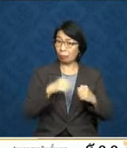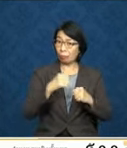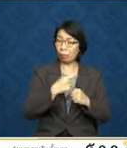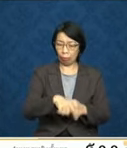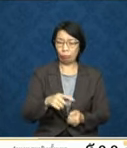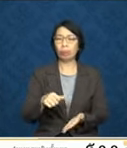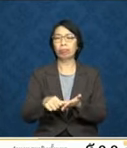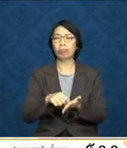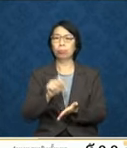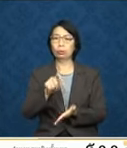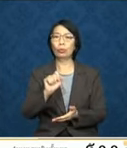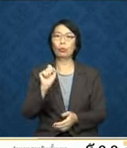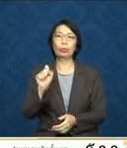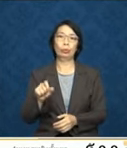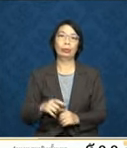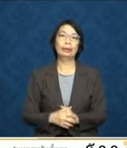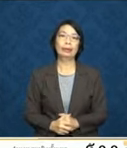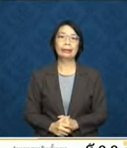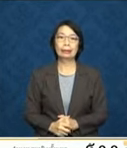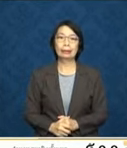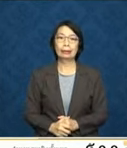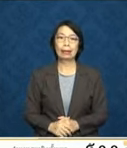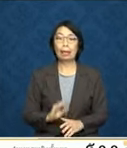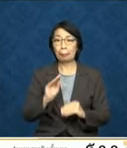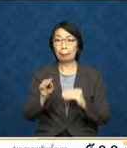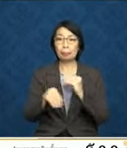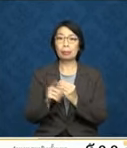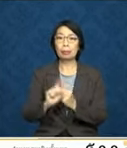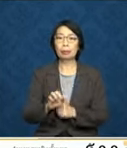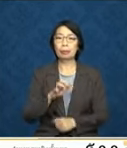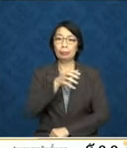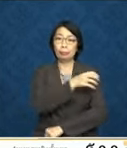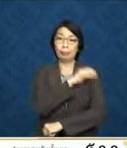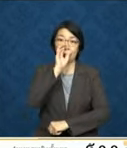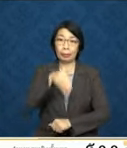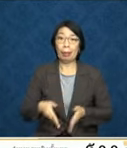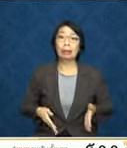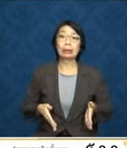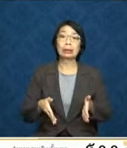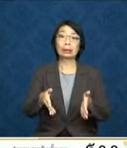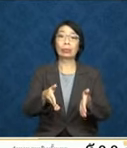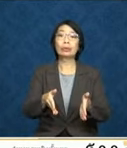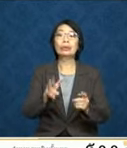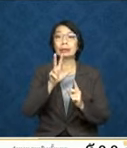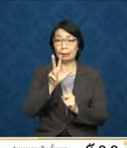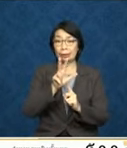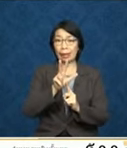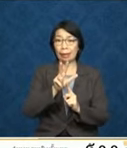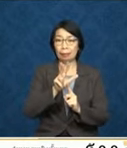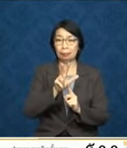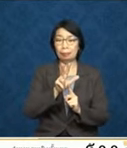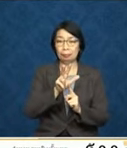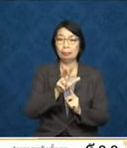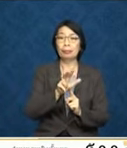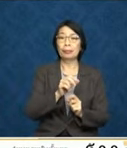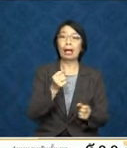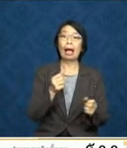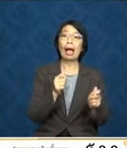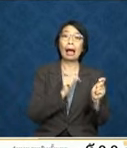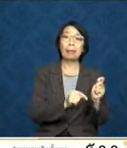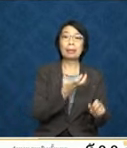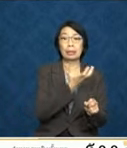แก้ไขโดยด่วนครับและมันก็มีอีกที่หนึ่งคือเทศบาลถนนเทศบาล3ตำบลหนองตำลึงอำเภอพานทองถ